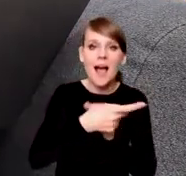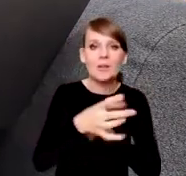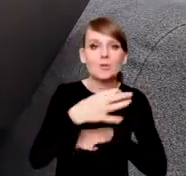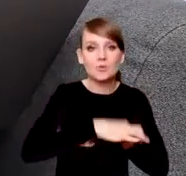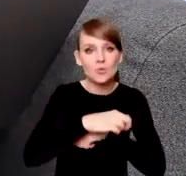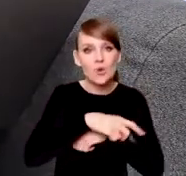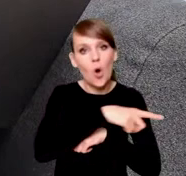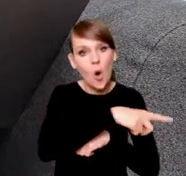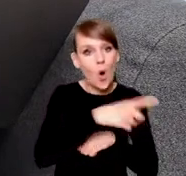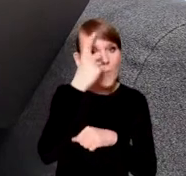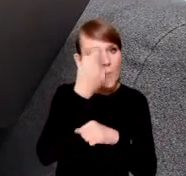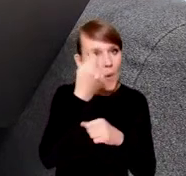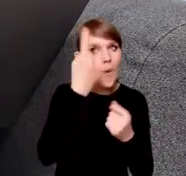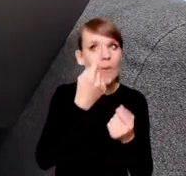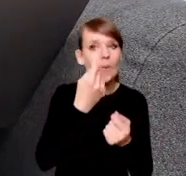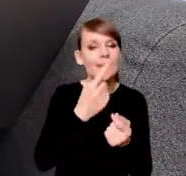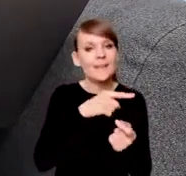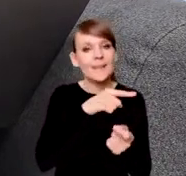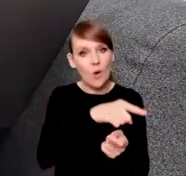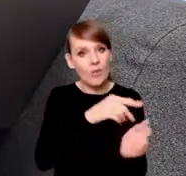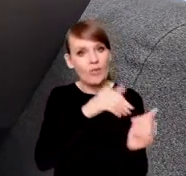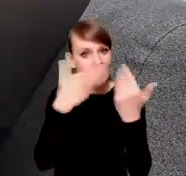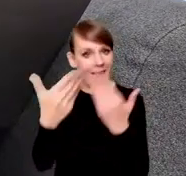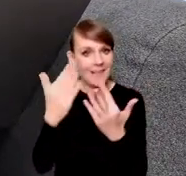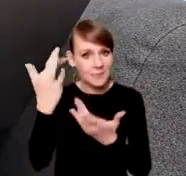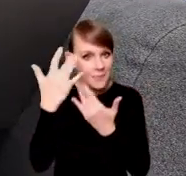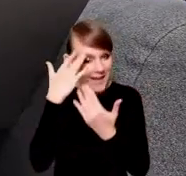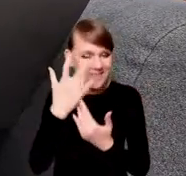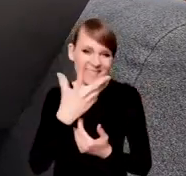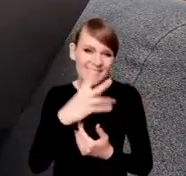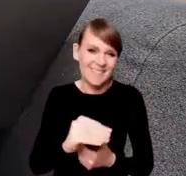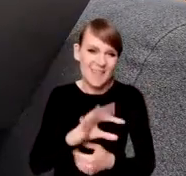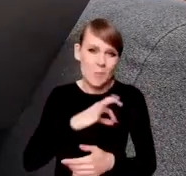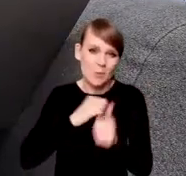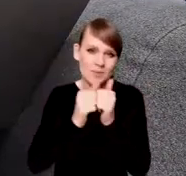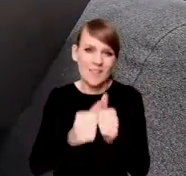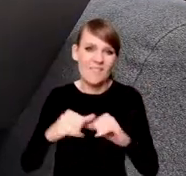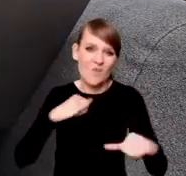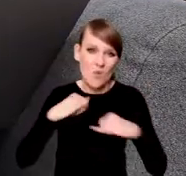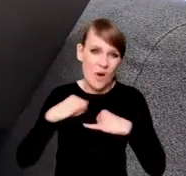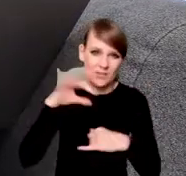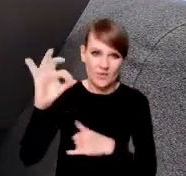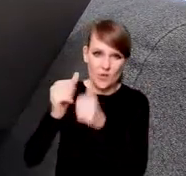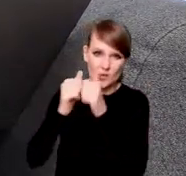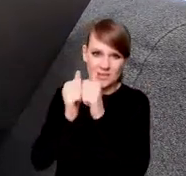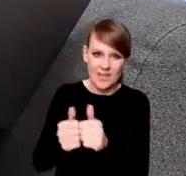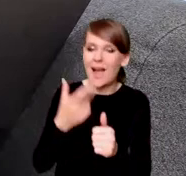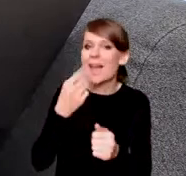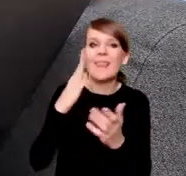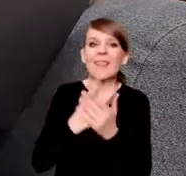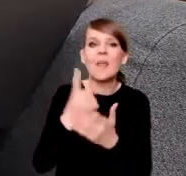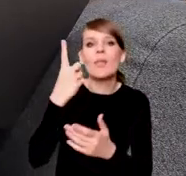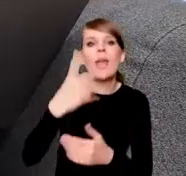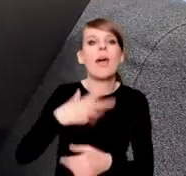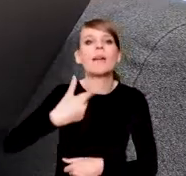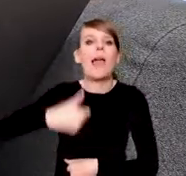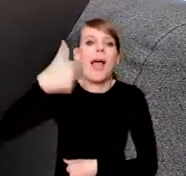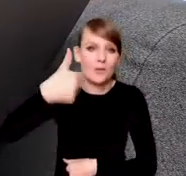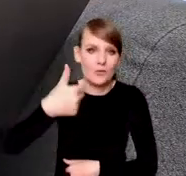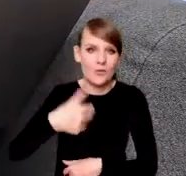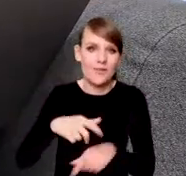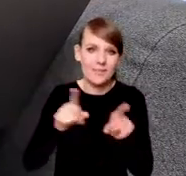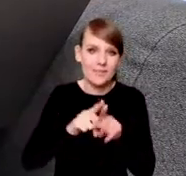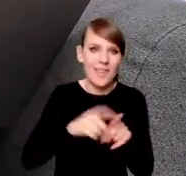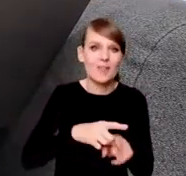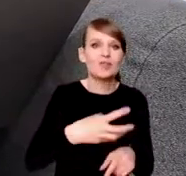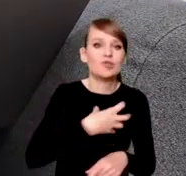inspirowali. Nie, to jest po stronie moim zdaniem władz, ale szeroko rozumianych, nie tylko rektora, bo to są przecież i dziekani,